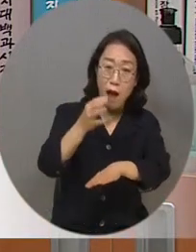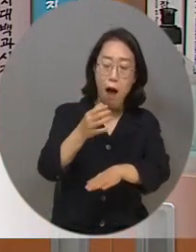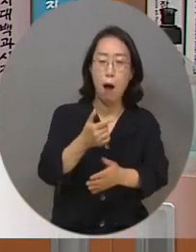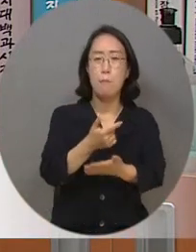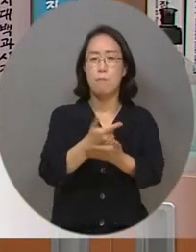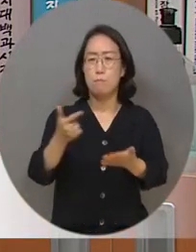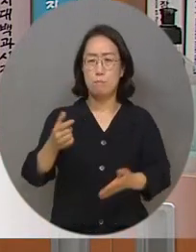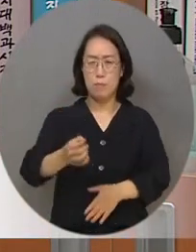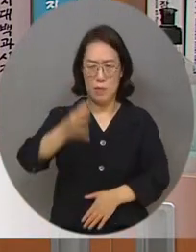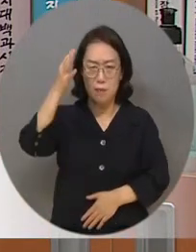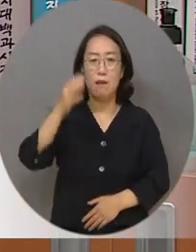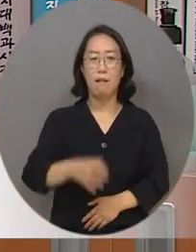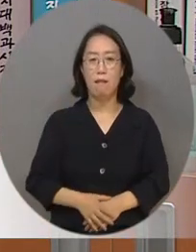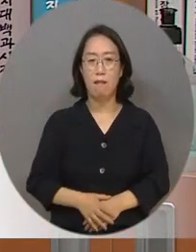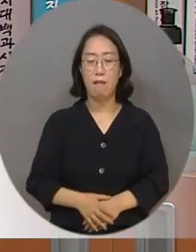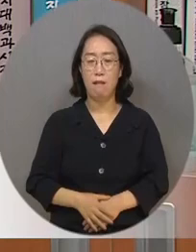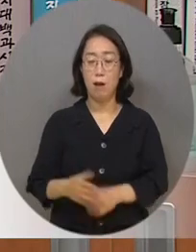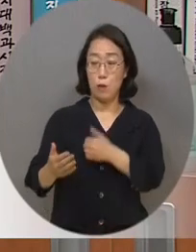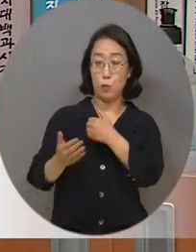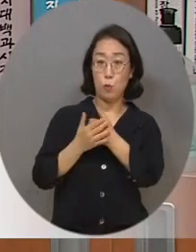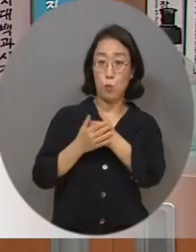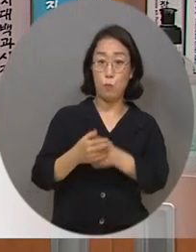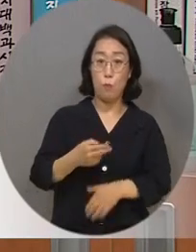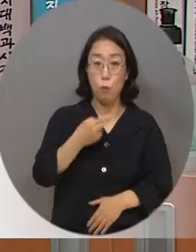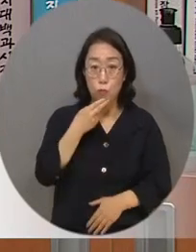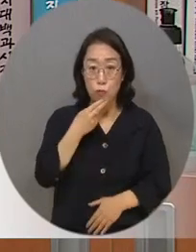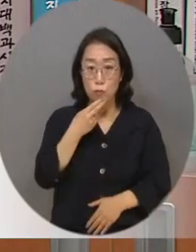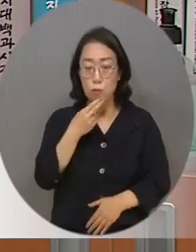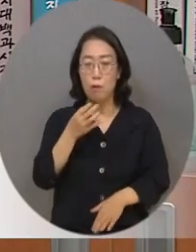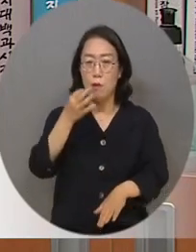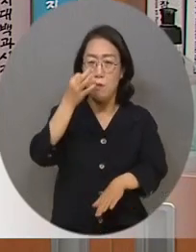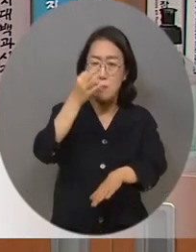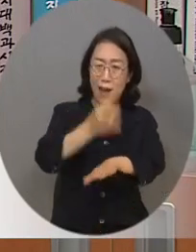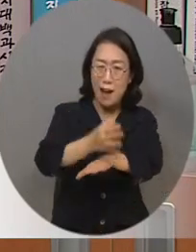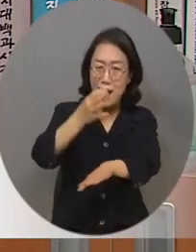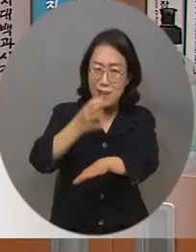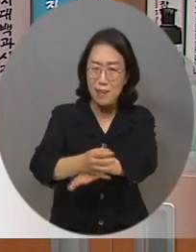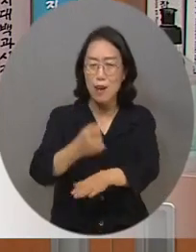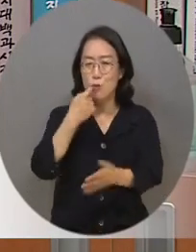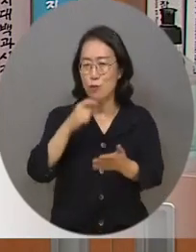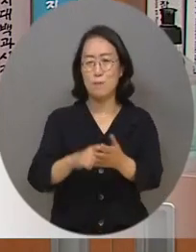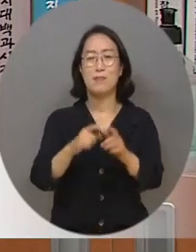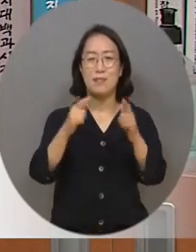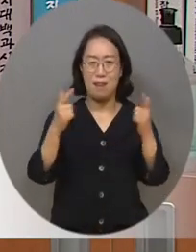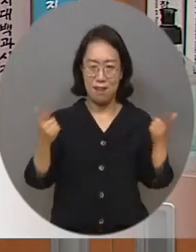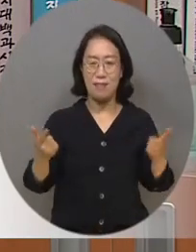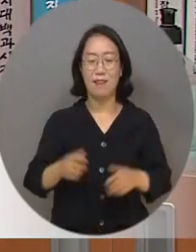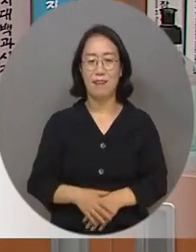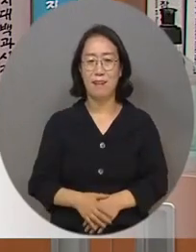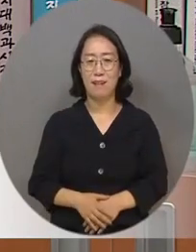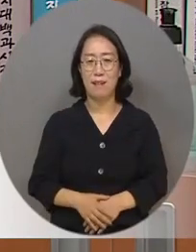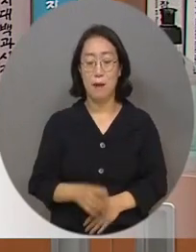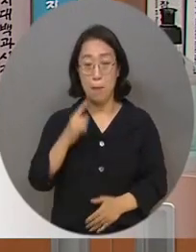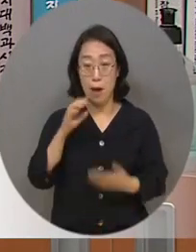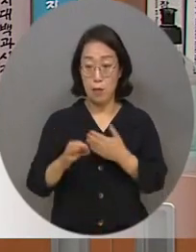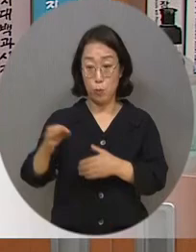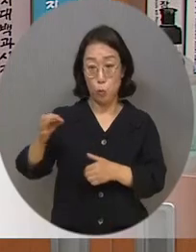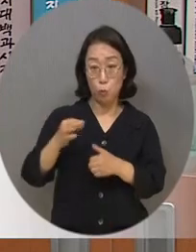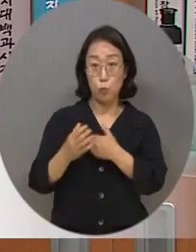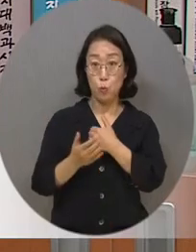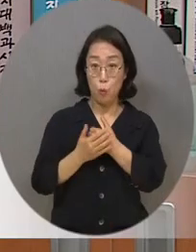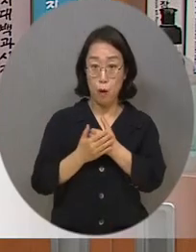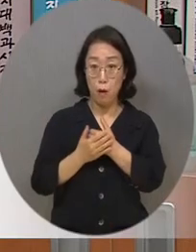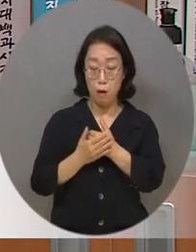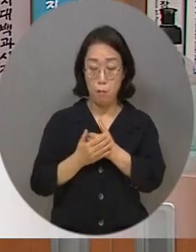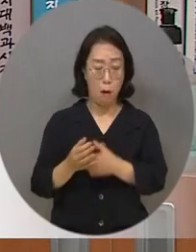너무 비싸거든요. 근데 이런 지원 제도가 아니면 실질상 구매하기가 어려워요. 그리고 만약에 지원된다